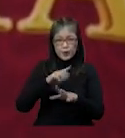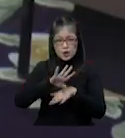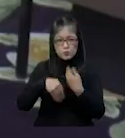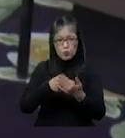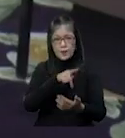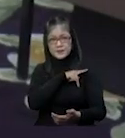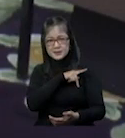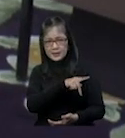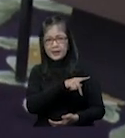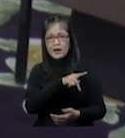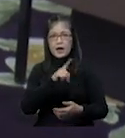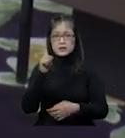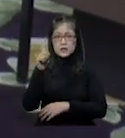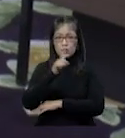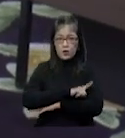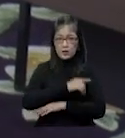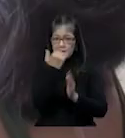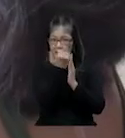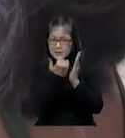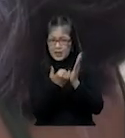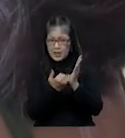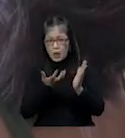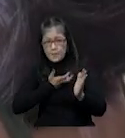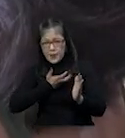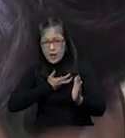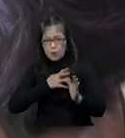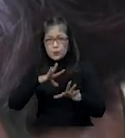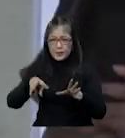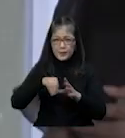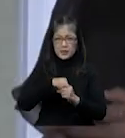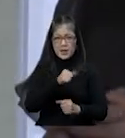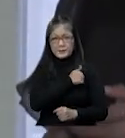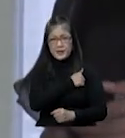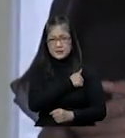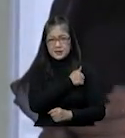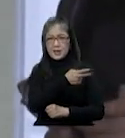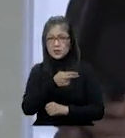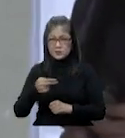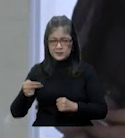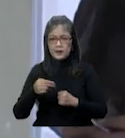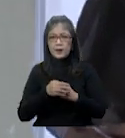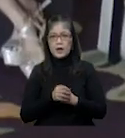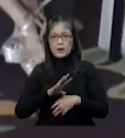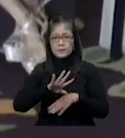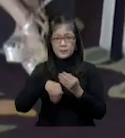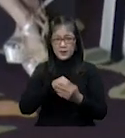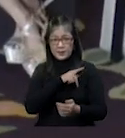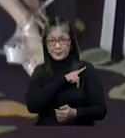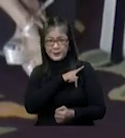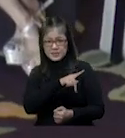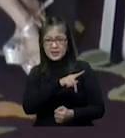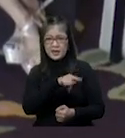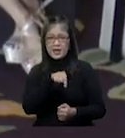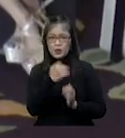selama 2 hari, para peserta berkeinginan memberikan peran besar untuk bangsa dan negara. Para peserta ajang beauty pageant bergengsi